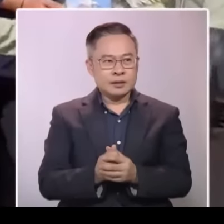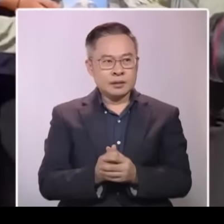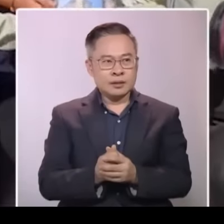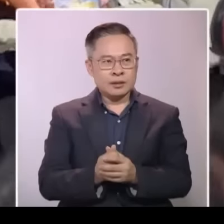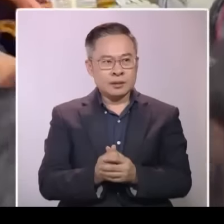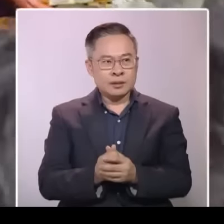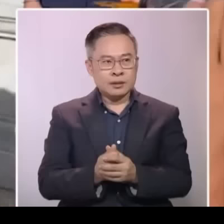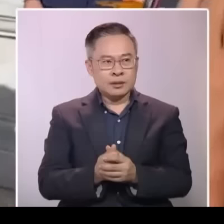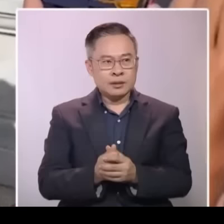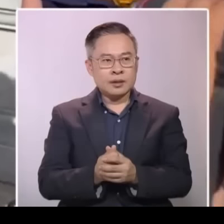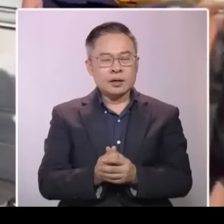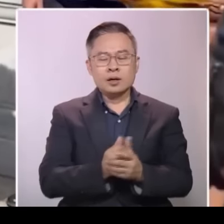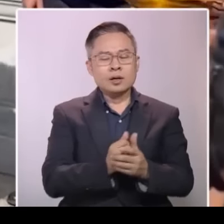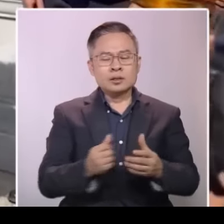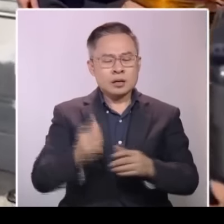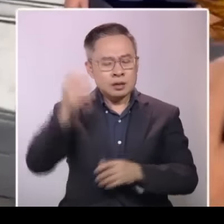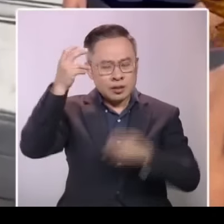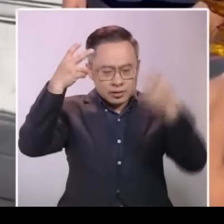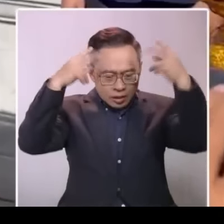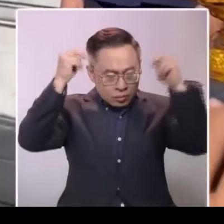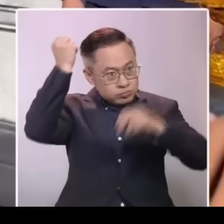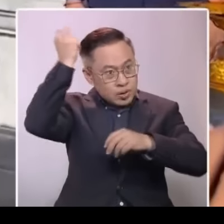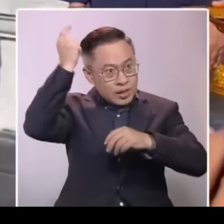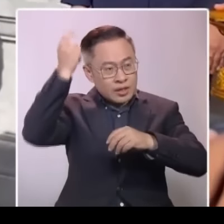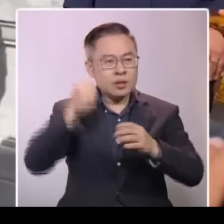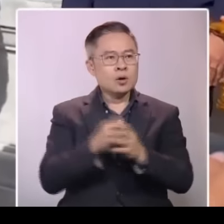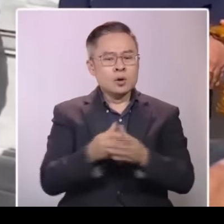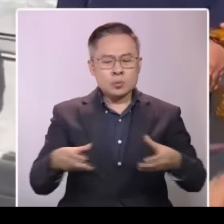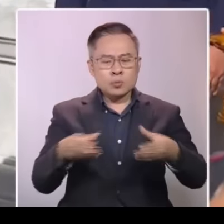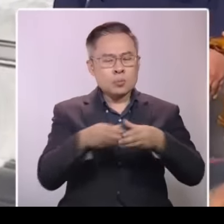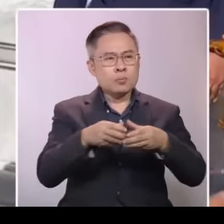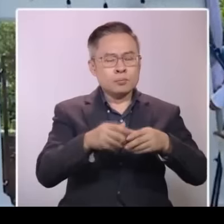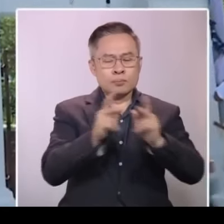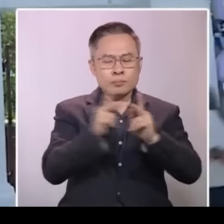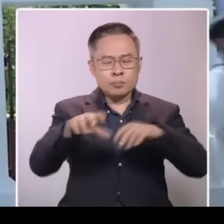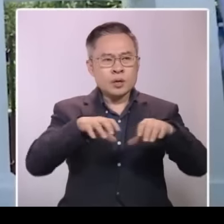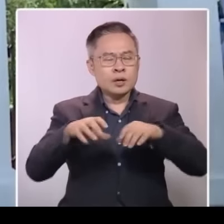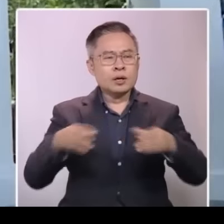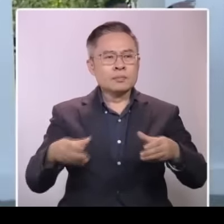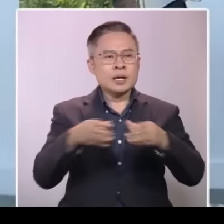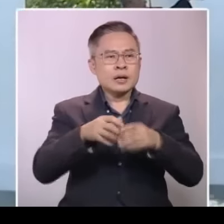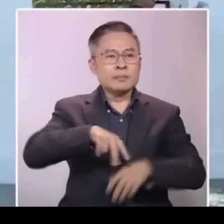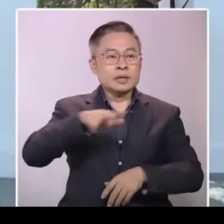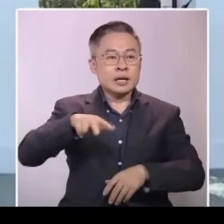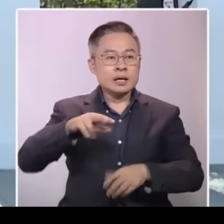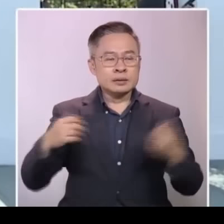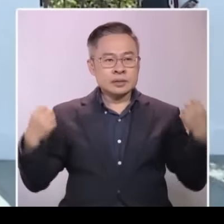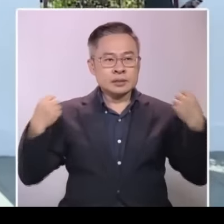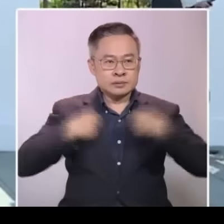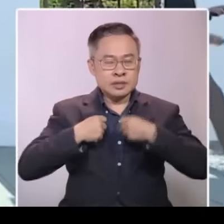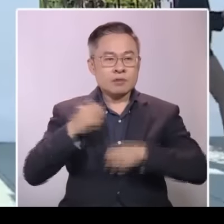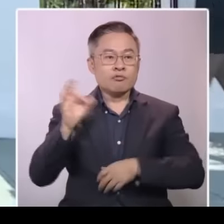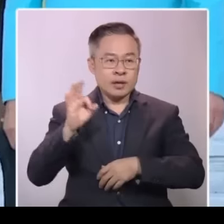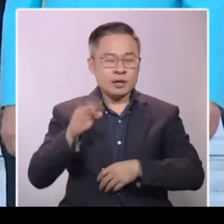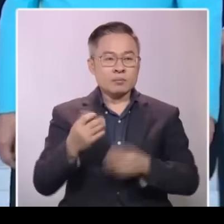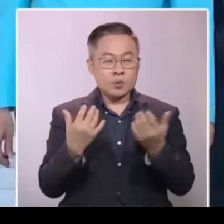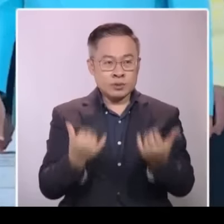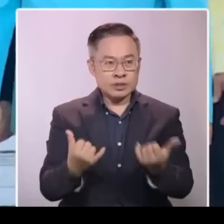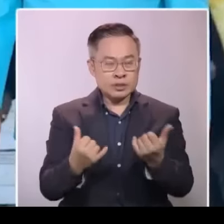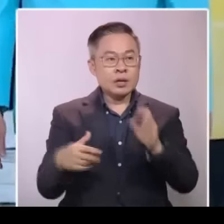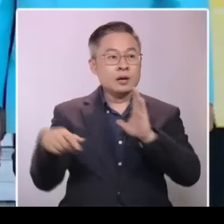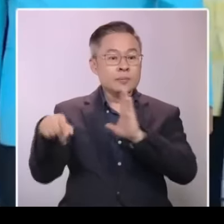วก็แกนนำพรรคเพื่อไทยเนี่ยก็สวมใส่เสื้อสีฟ้า ค ุณบอกว่าพฤหัสบดีวันแข็งบอกวันนี้เนี่ยสีฟ้า